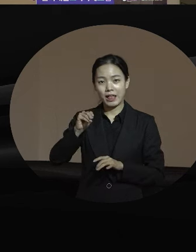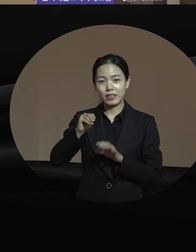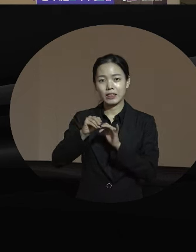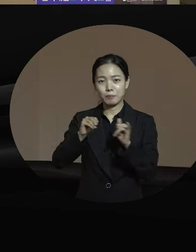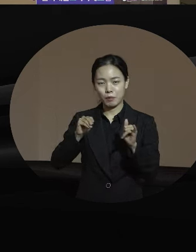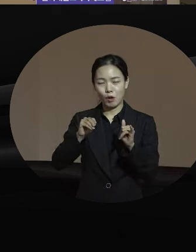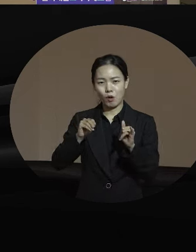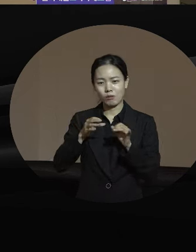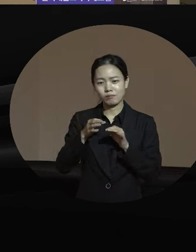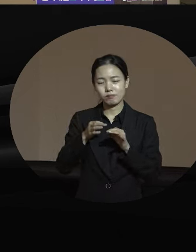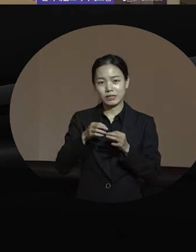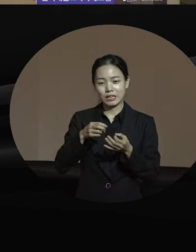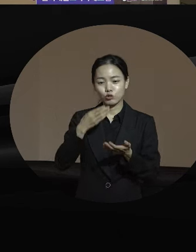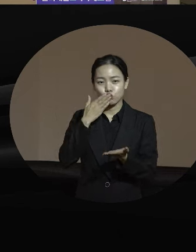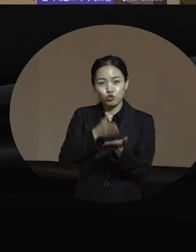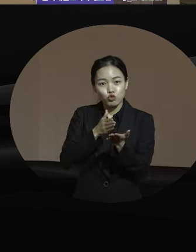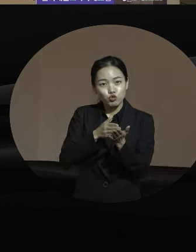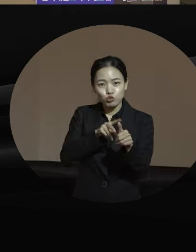이야기를 뉴스레터로 전하고 있습니다.